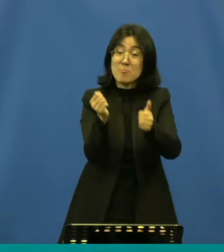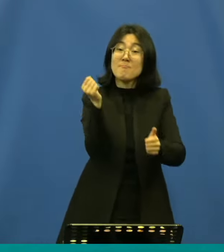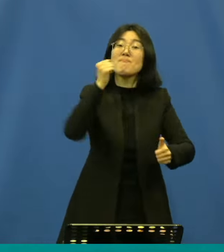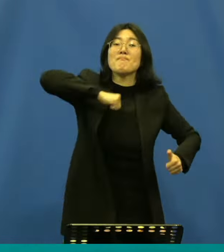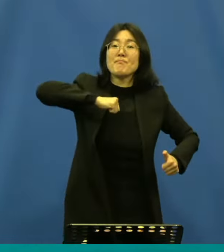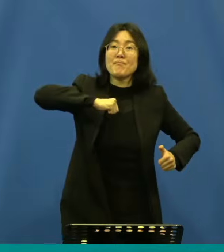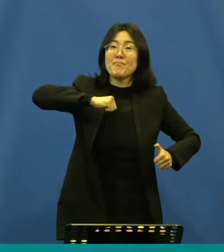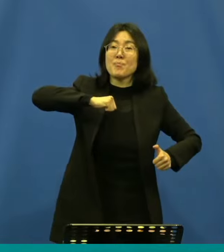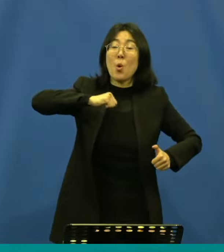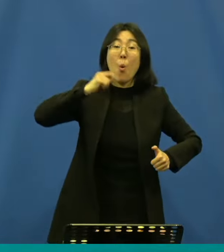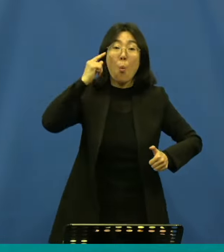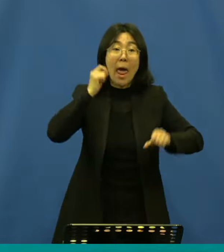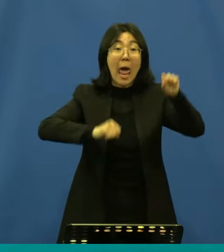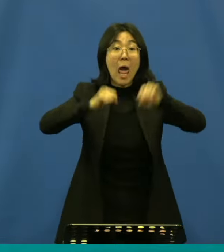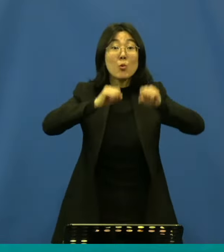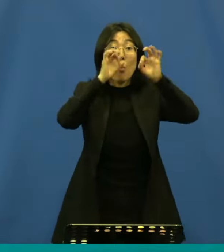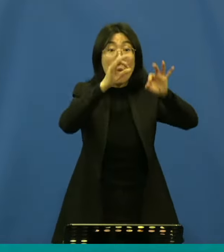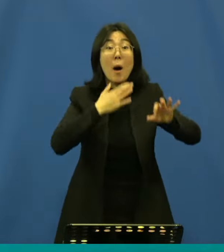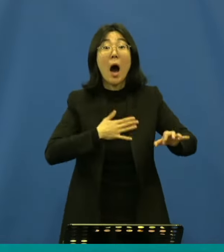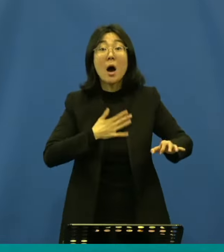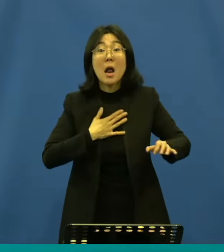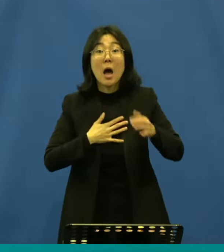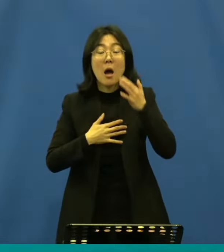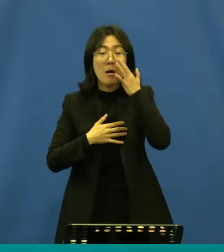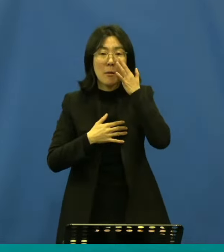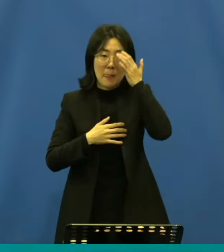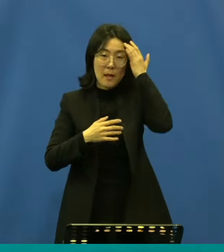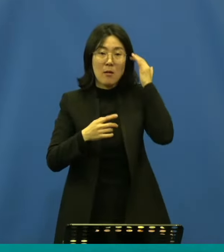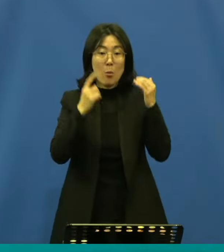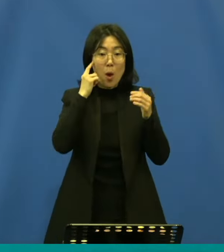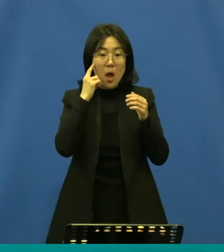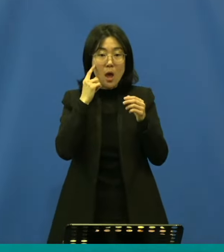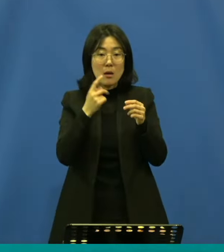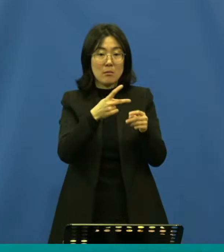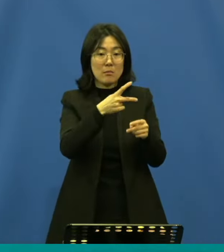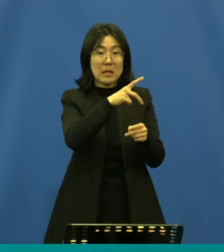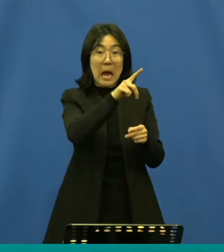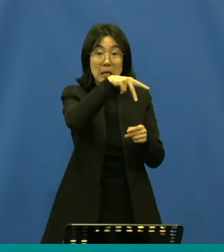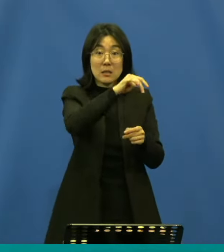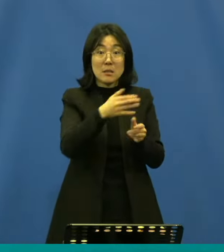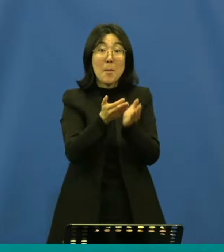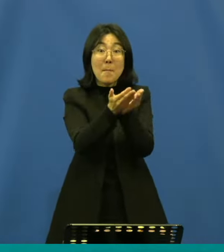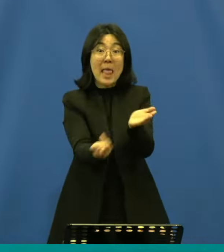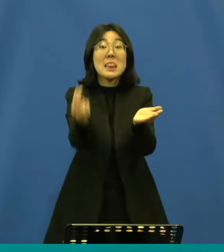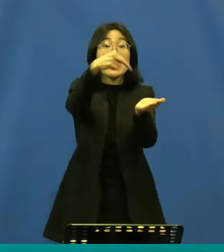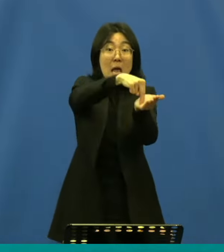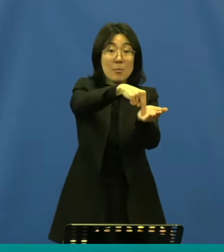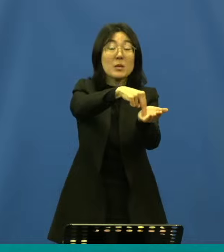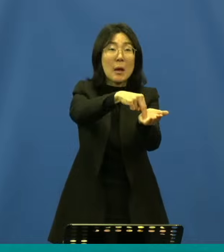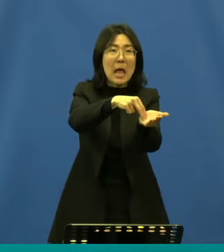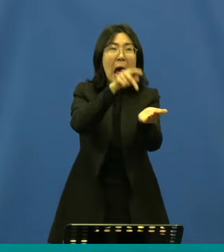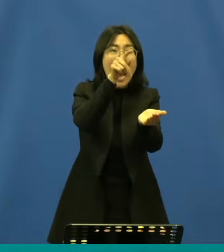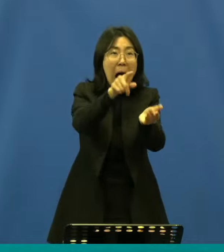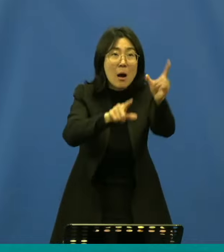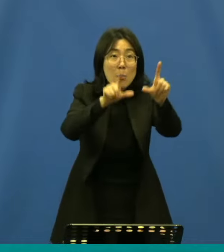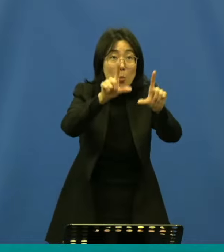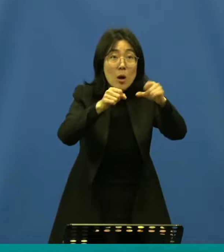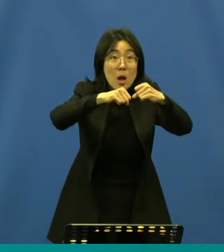니느웨가 아닌 다시스로 가는 배를 탈 때 누가 보아도 그건 불순종이에요. 그런데 지금은 달라요. 요나의 불순종은 잘 보이지 않습니다.